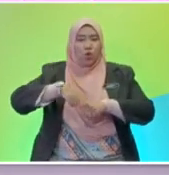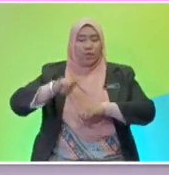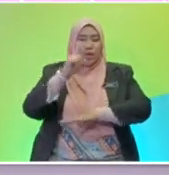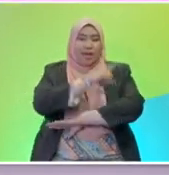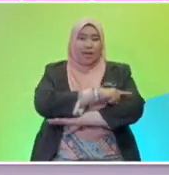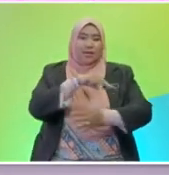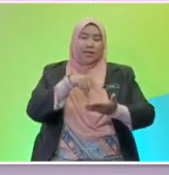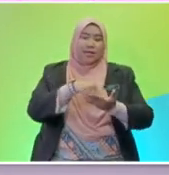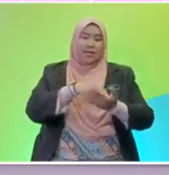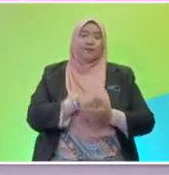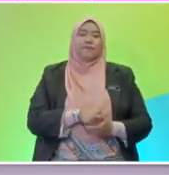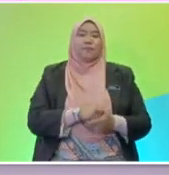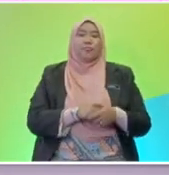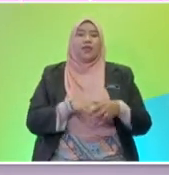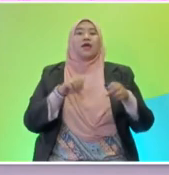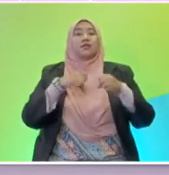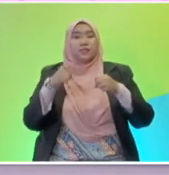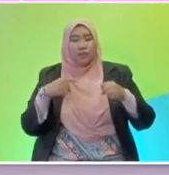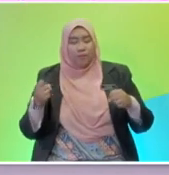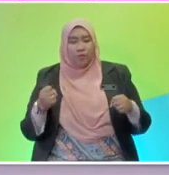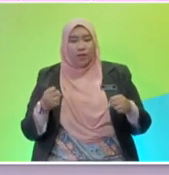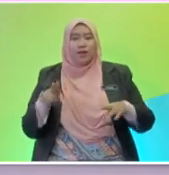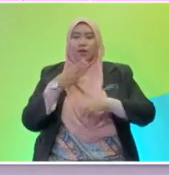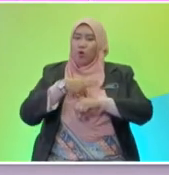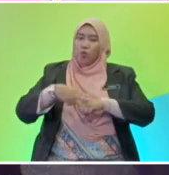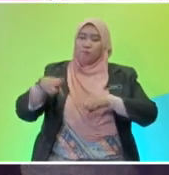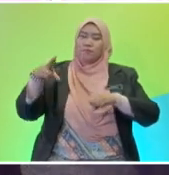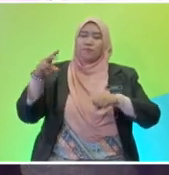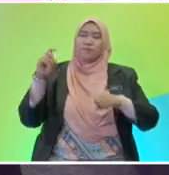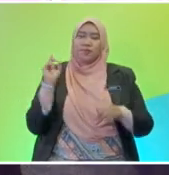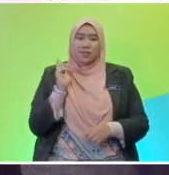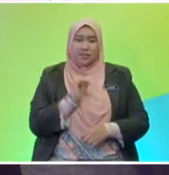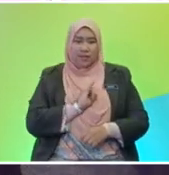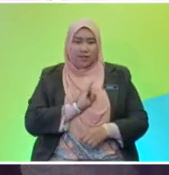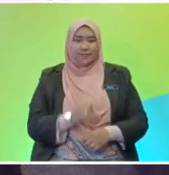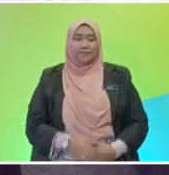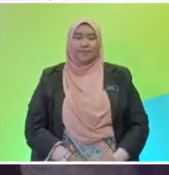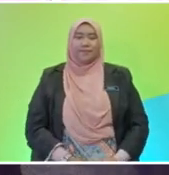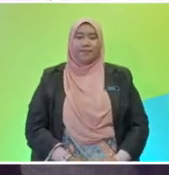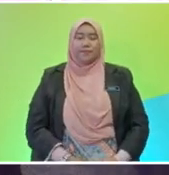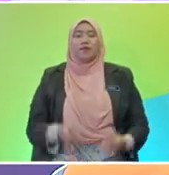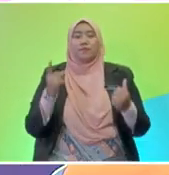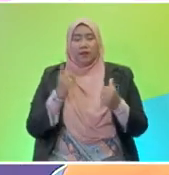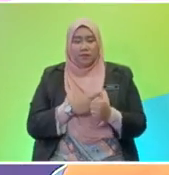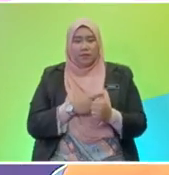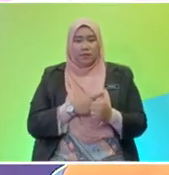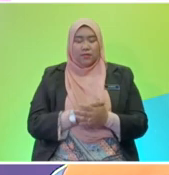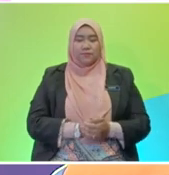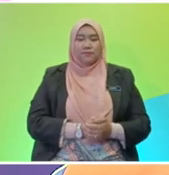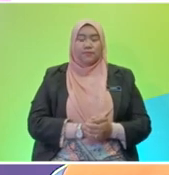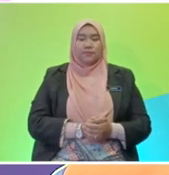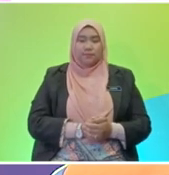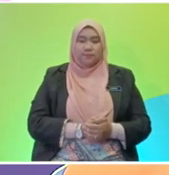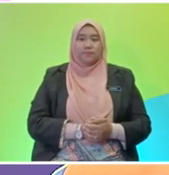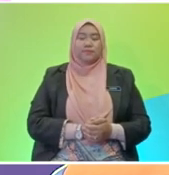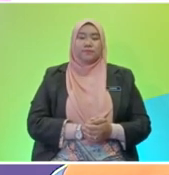dapatkan kesimpulan dalam topik Hobi saya Baiklah oke pertama sekali kita mencoba pembelajaran